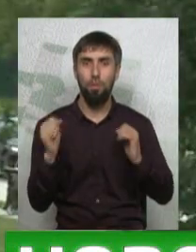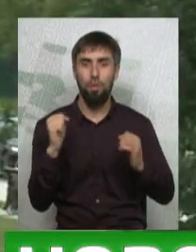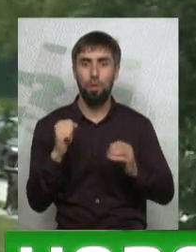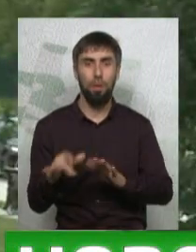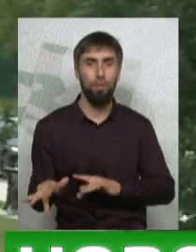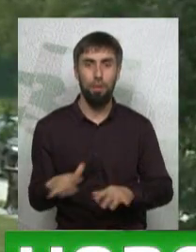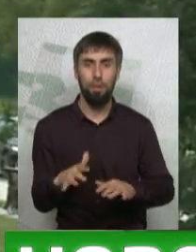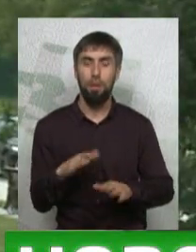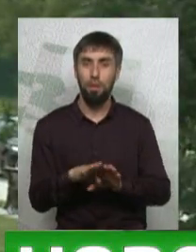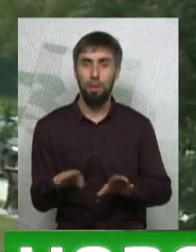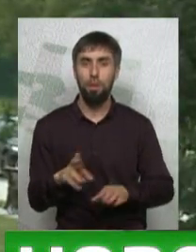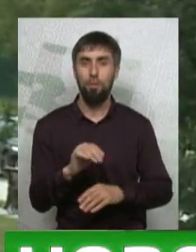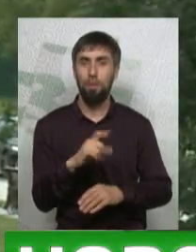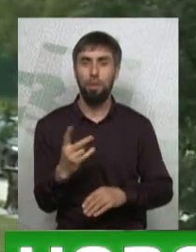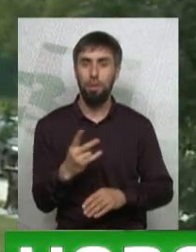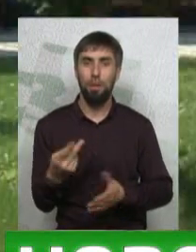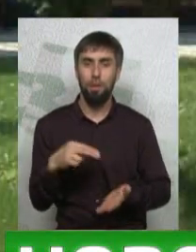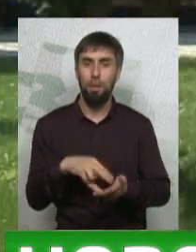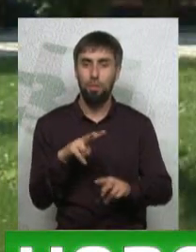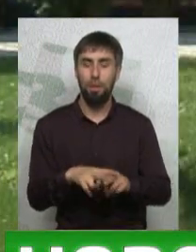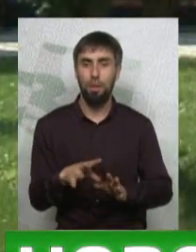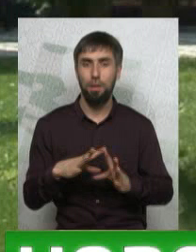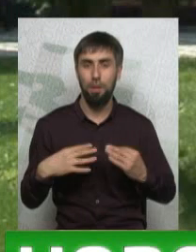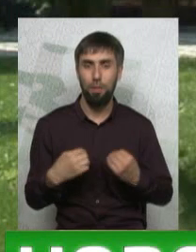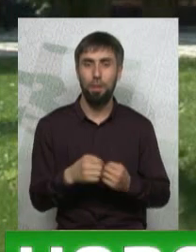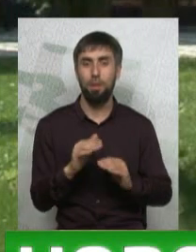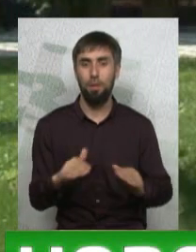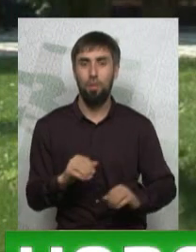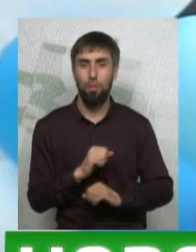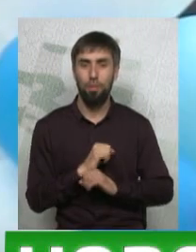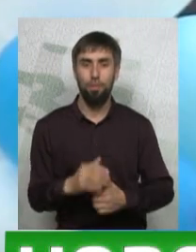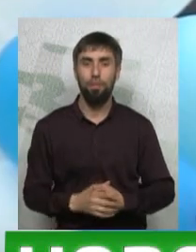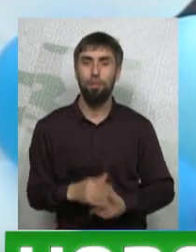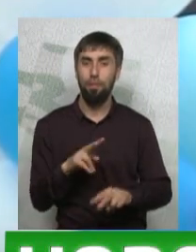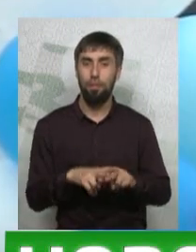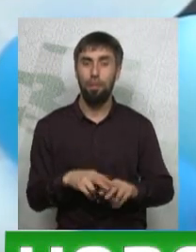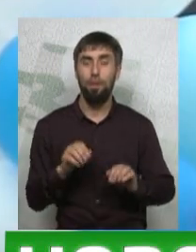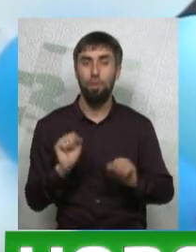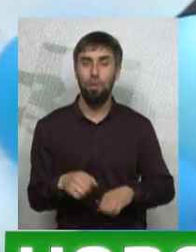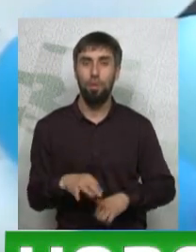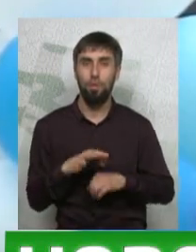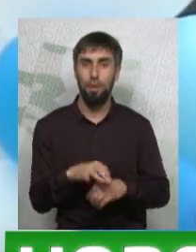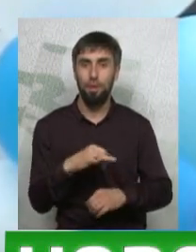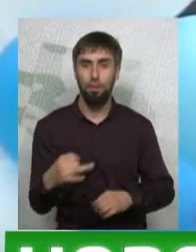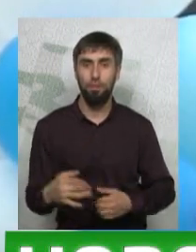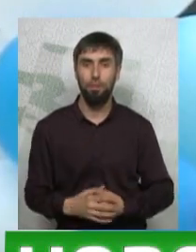спортивные мероприятия, а также база должна стать местом семейного и детского отдыха. Здесь ведь можно проводить